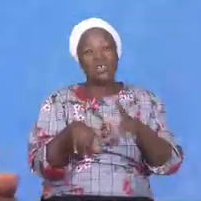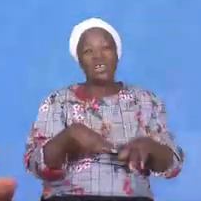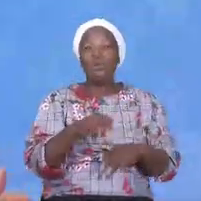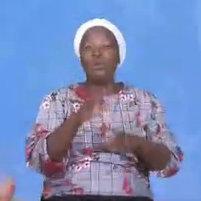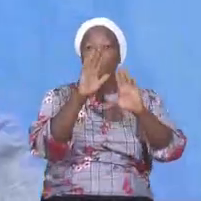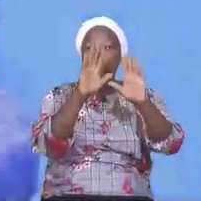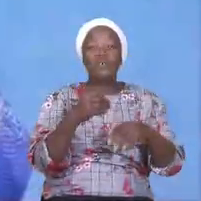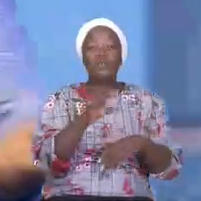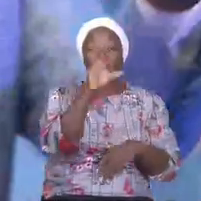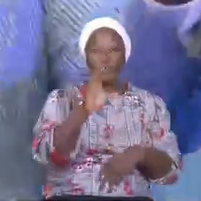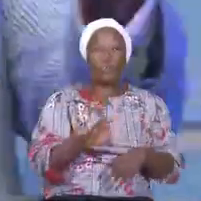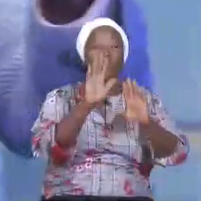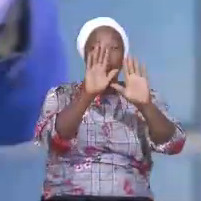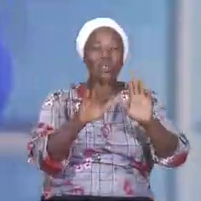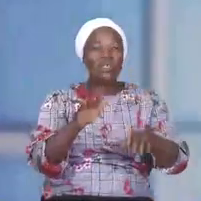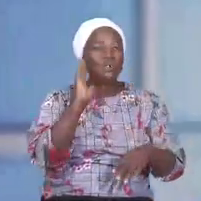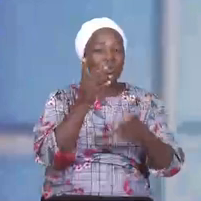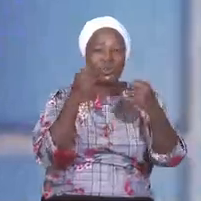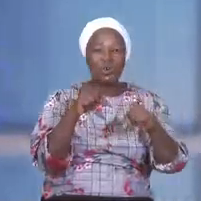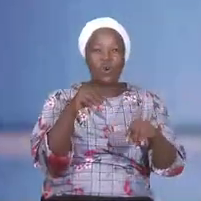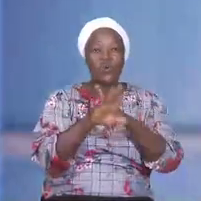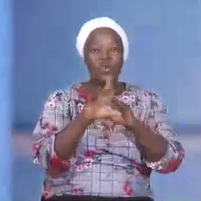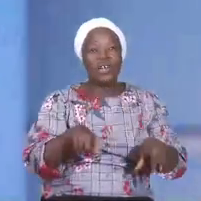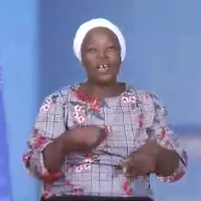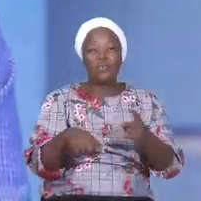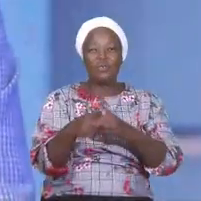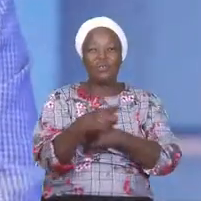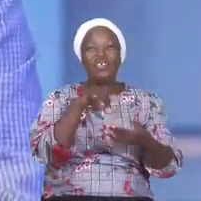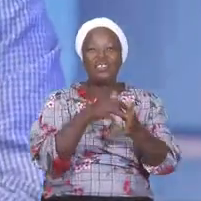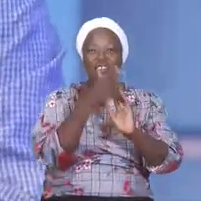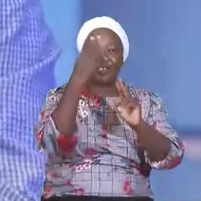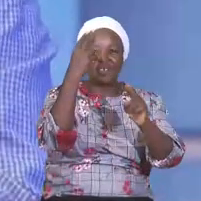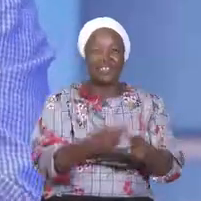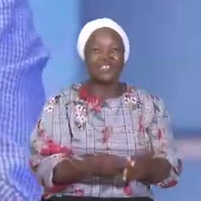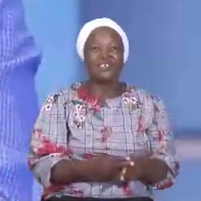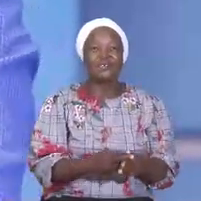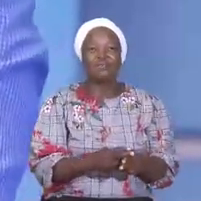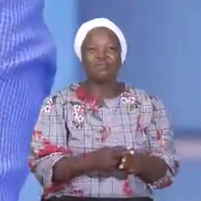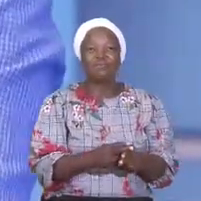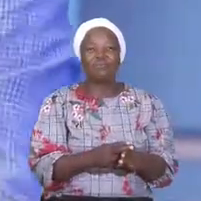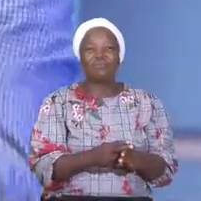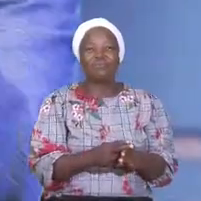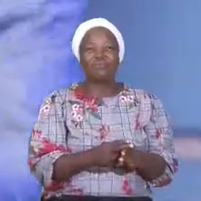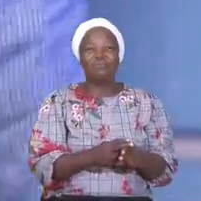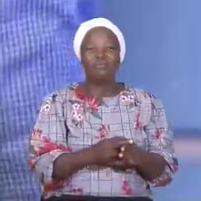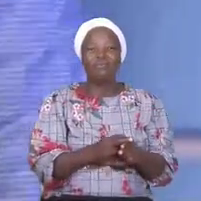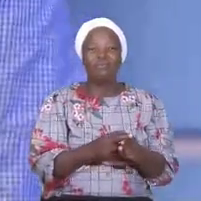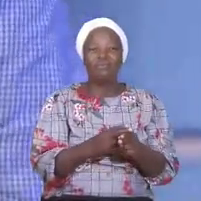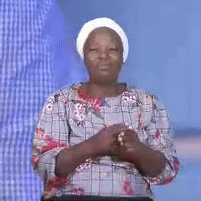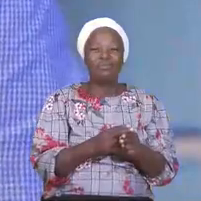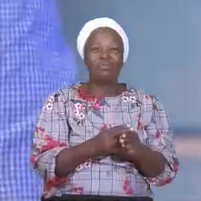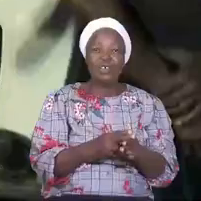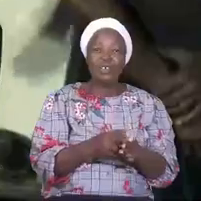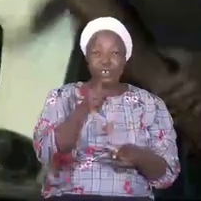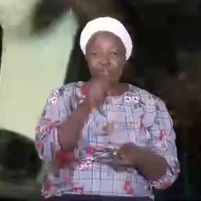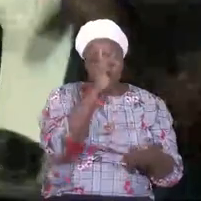tu veux, les merveilles que tu veux dans ta vie, les merveilles de la croix, merveilles viendront dans ta vie aujourd'hui au nom